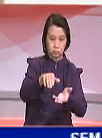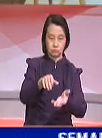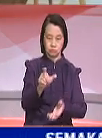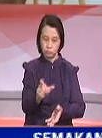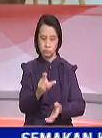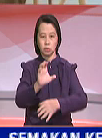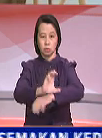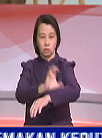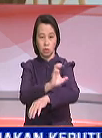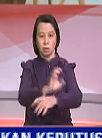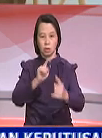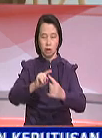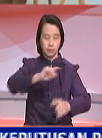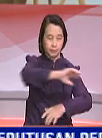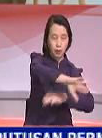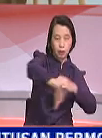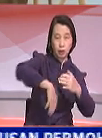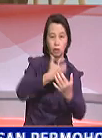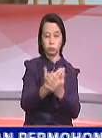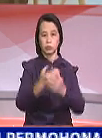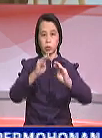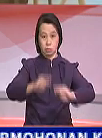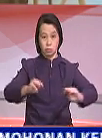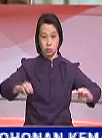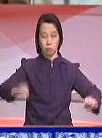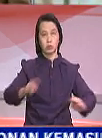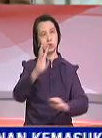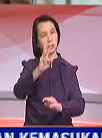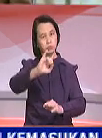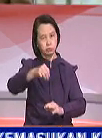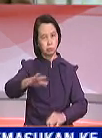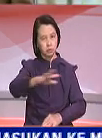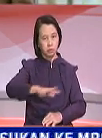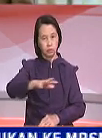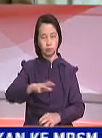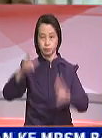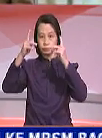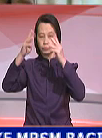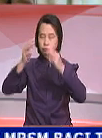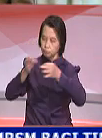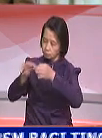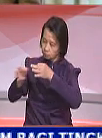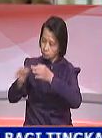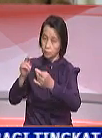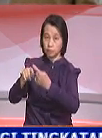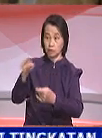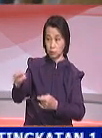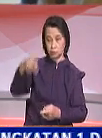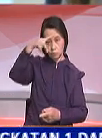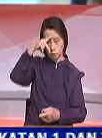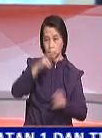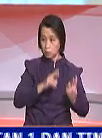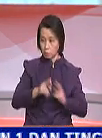seperti komputer kepada kesemua hampir 6 juta pelajar. Justeru Perdana Menteri menerangkan kepada Sheikh Mohammed